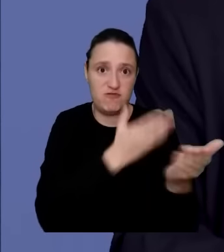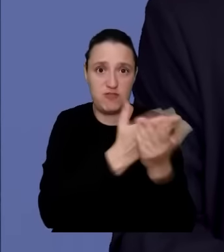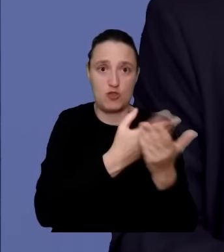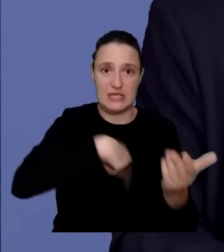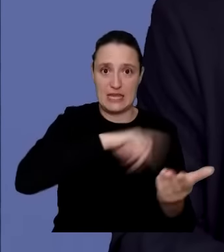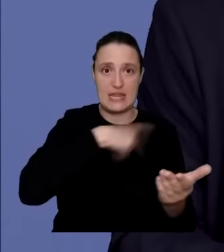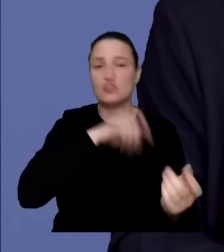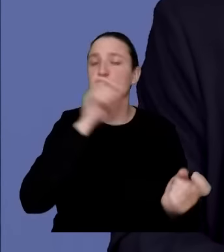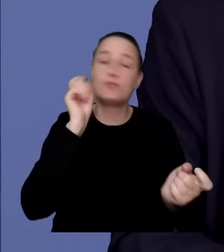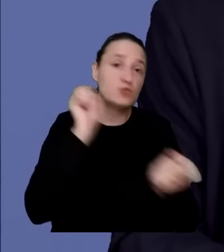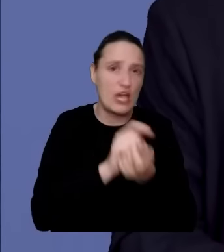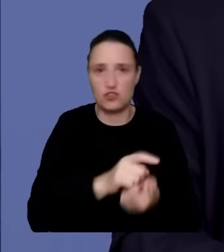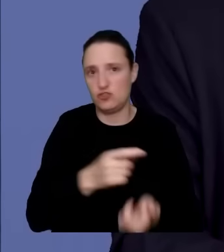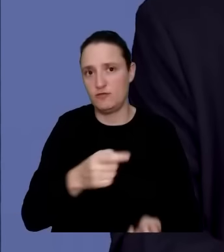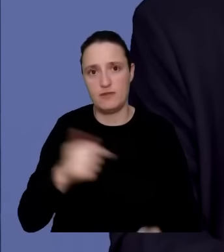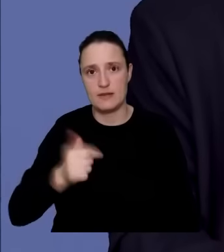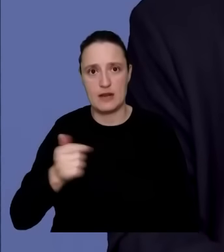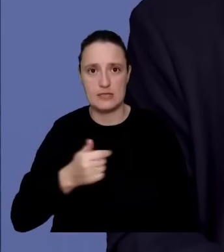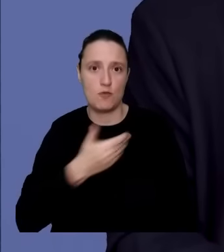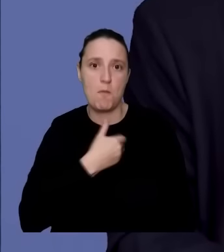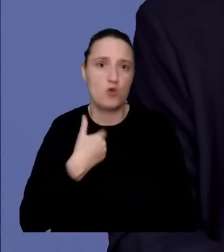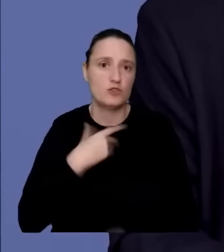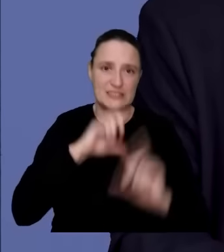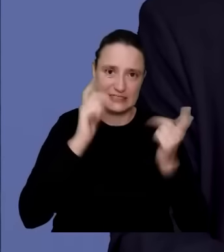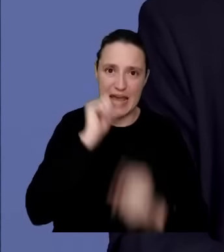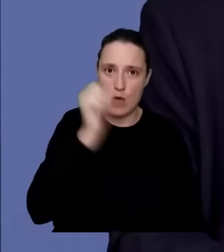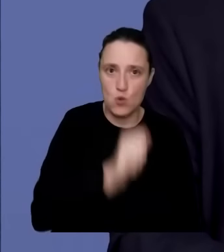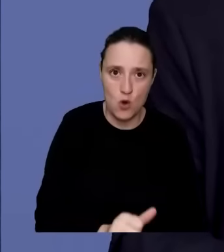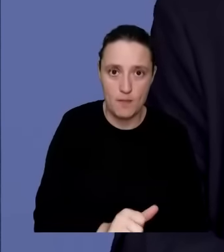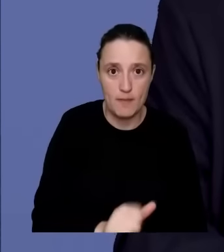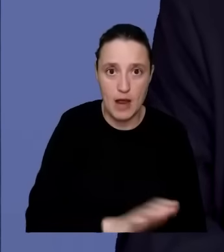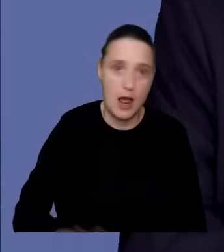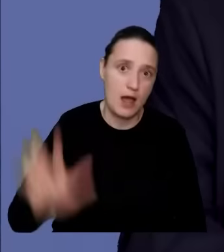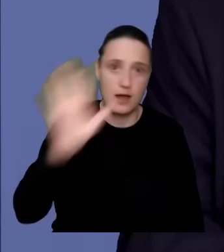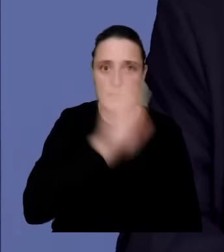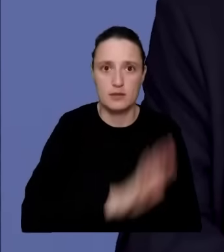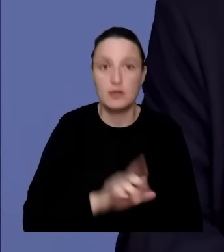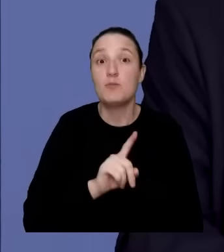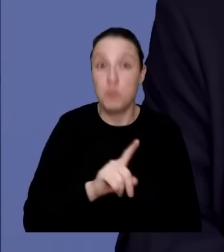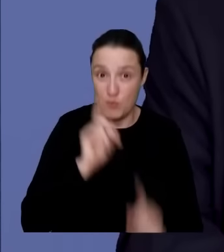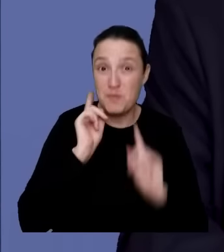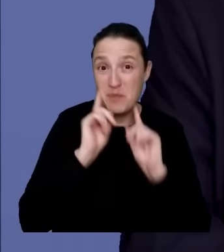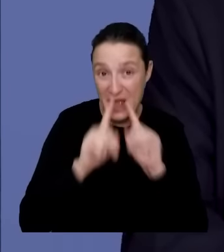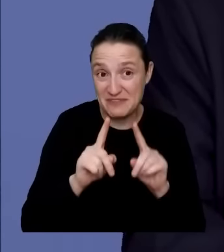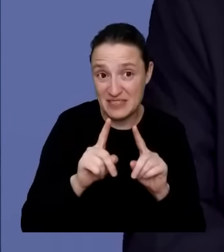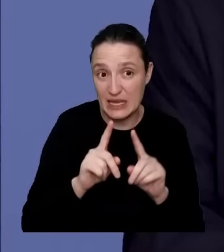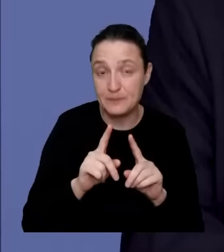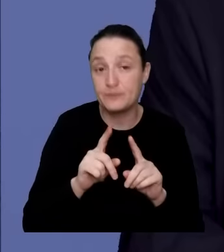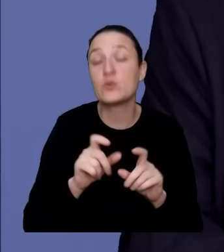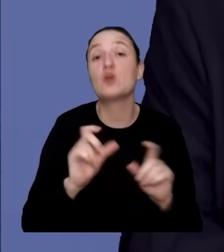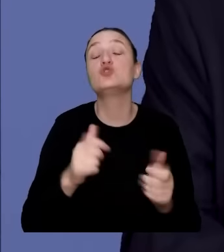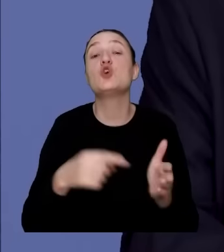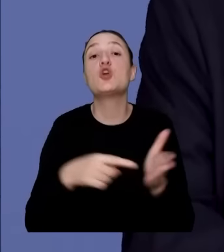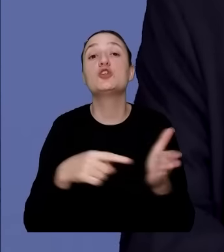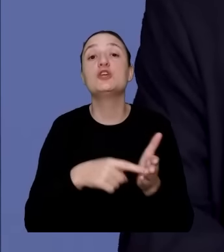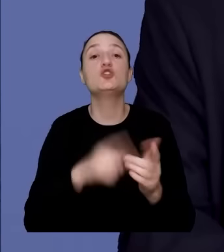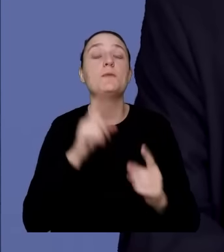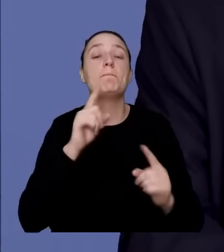Polski wbrew interesom Europy można powiedzieć bo tak naprawdę rzeczywiście ta kwestia która dotyczy polityki